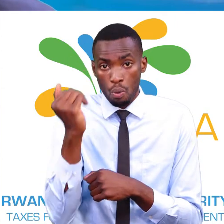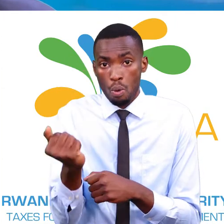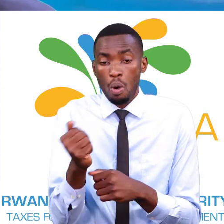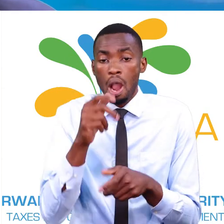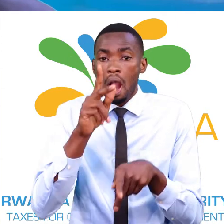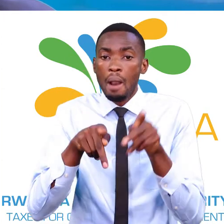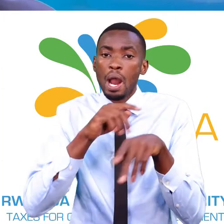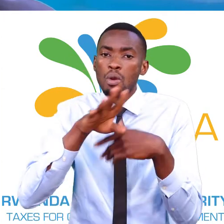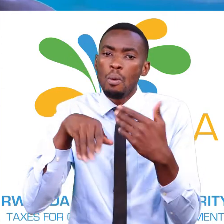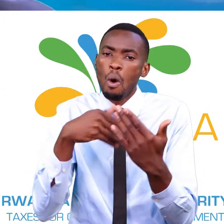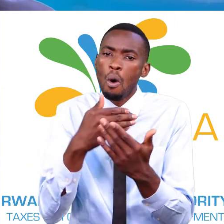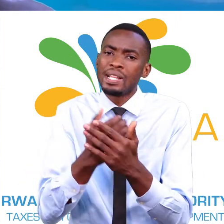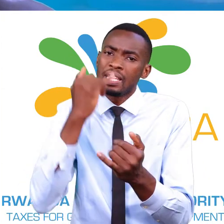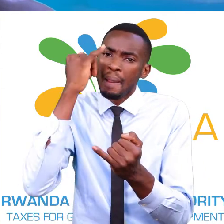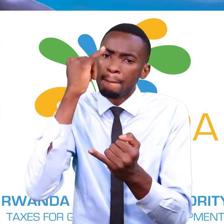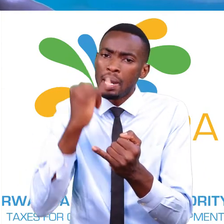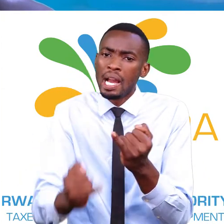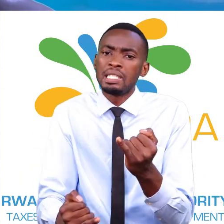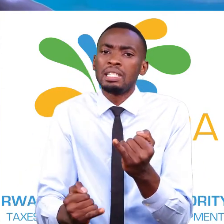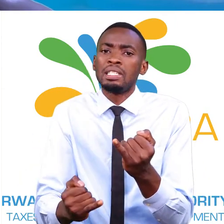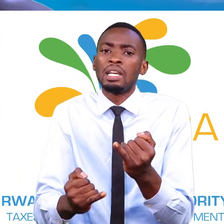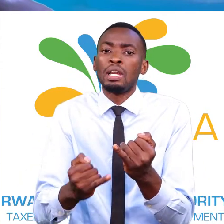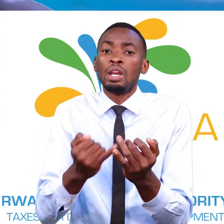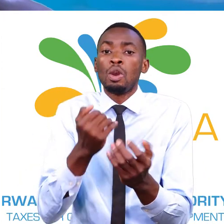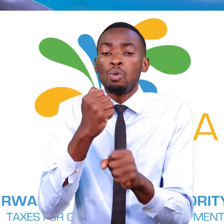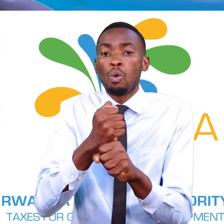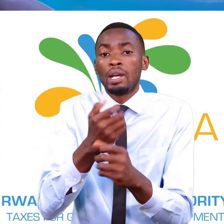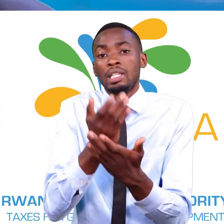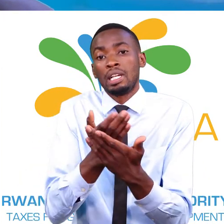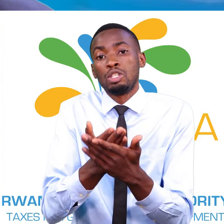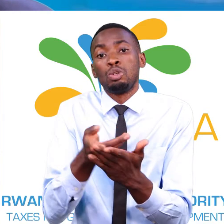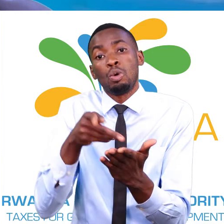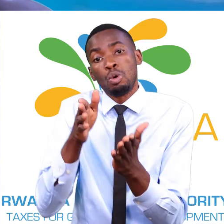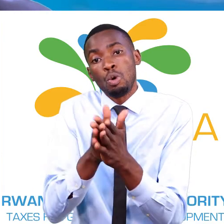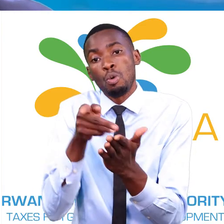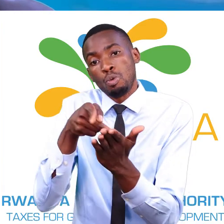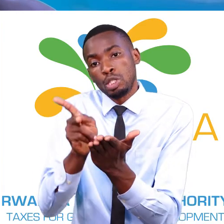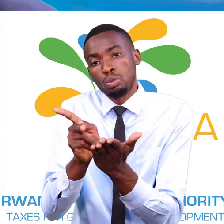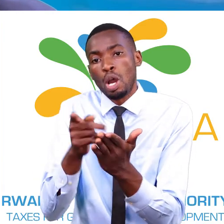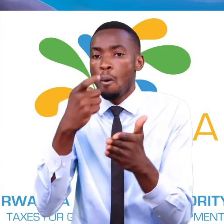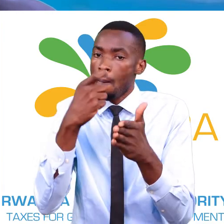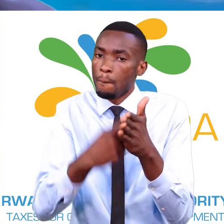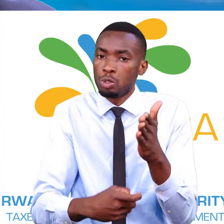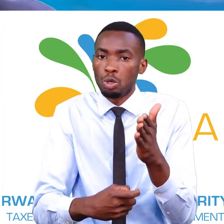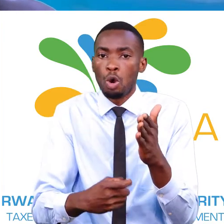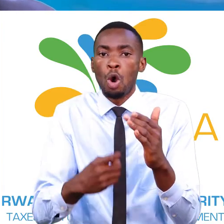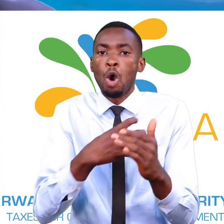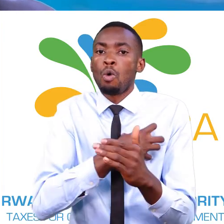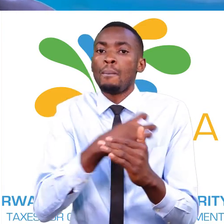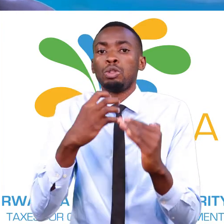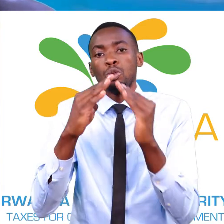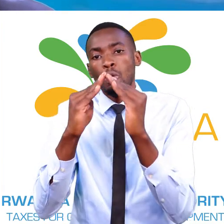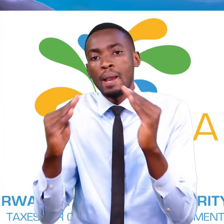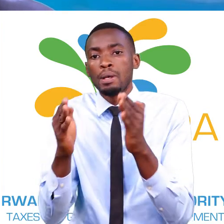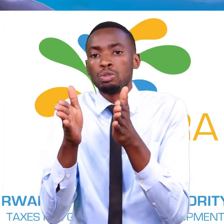kugira ngo abantu baba barangije kurangiza inshingano zo kwishyura cyangwa se kumenyekanisha umusoro ku mutungo utimukanwa amakuru cyangwa